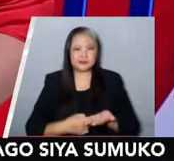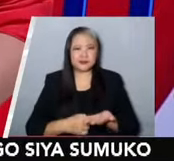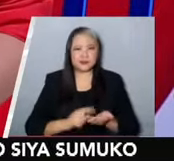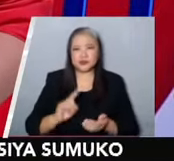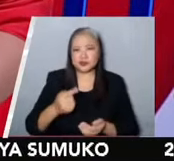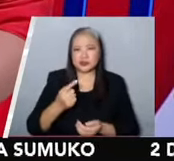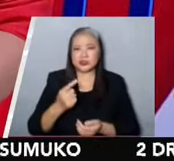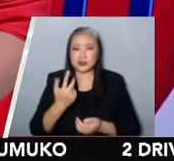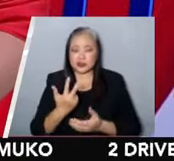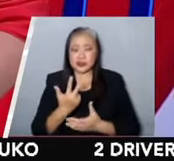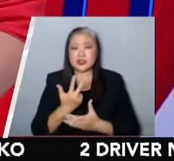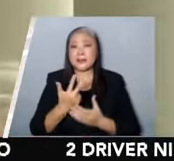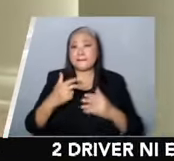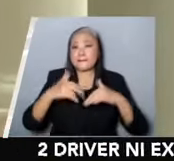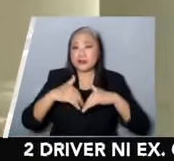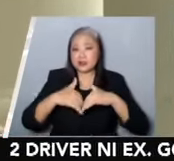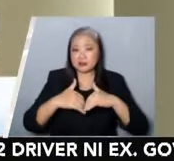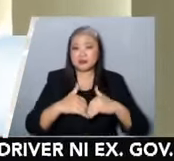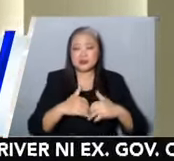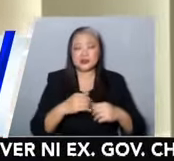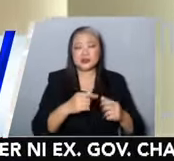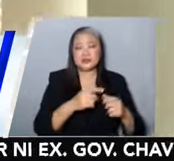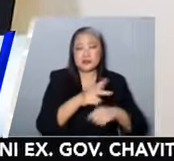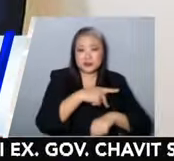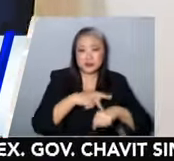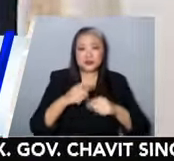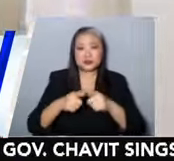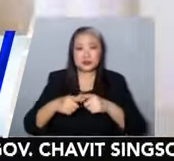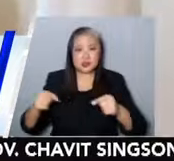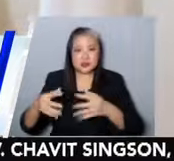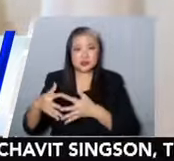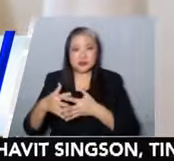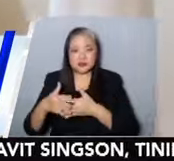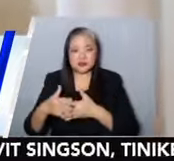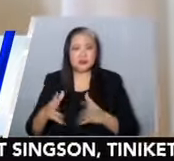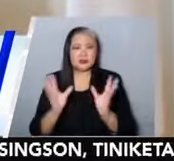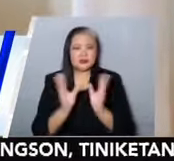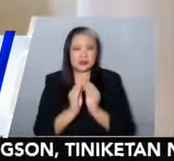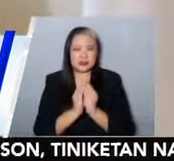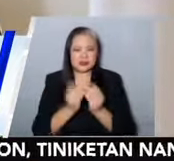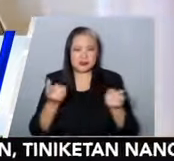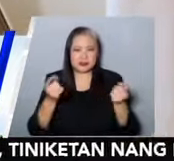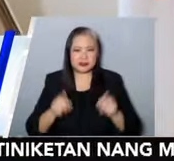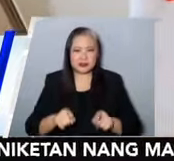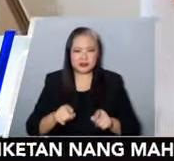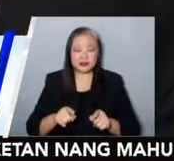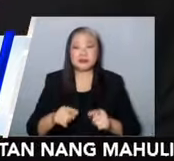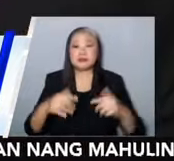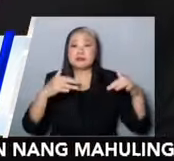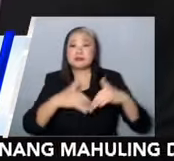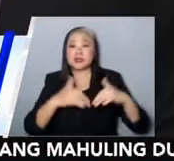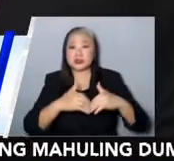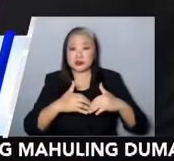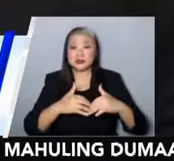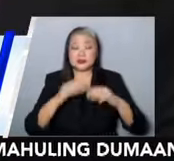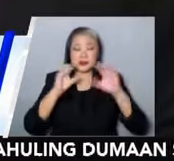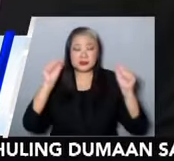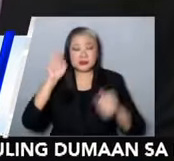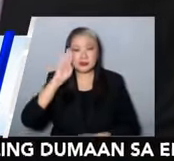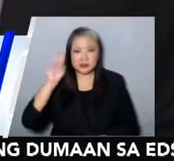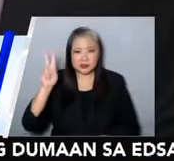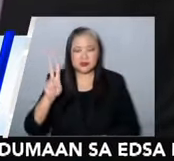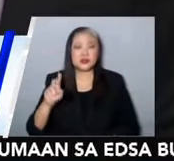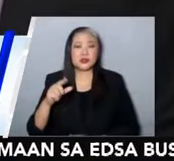at Amerika. Ngayong linggo gaganapin ang summit kung saan magpupulong sina Pangulong Bongbong Marcos, Japanese Prime Minister Fumio